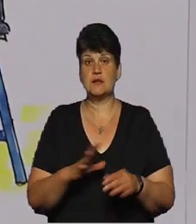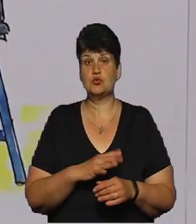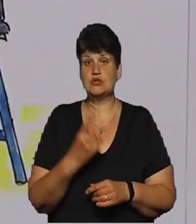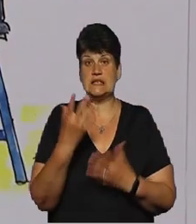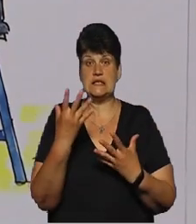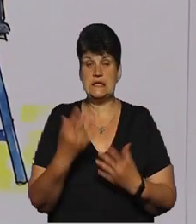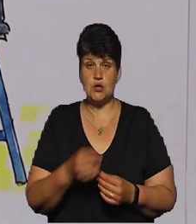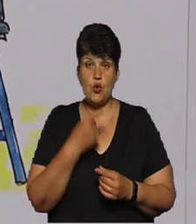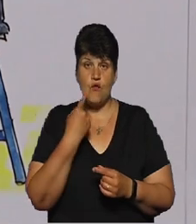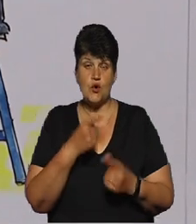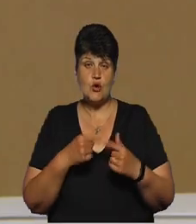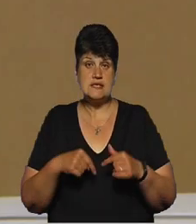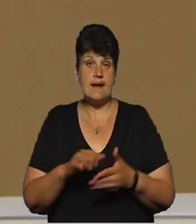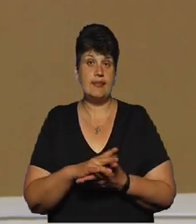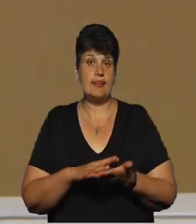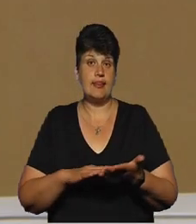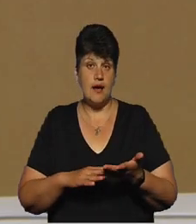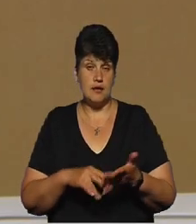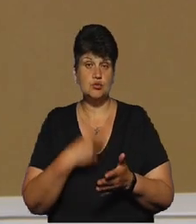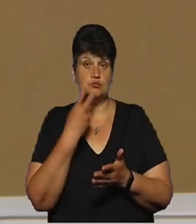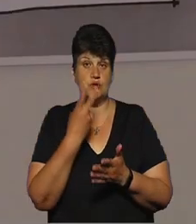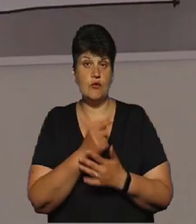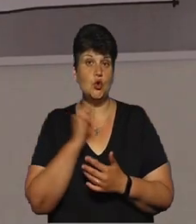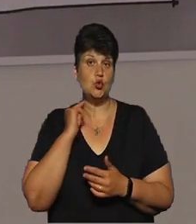словами організаторів, далі карикатури покажуть у Луцьку та